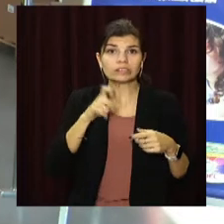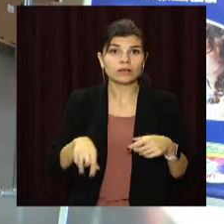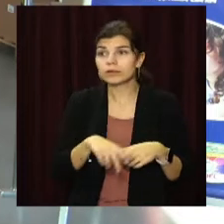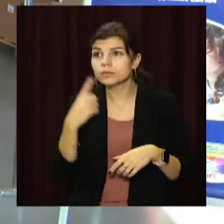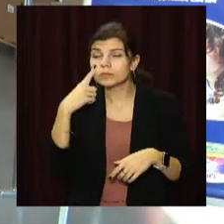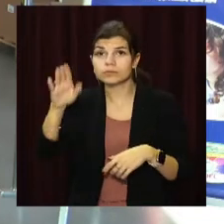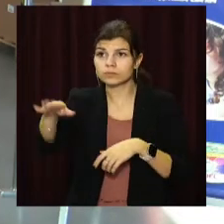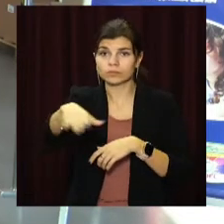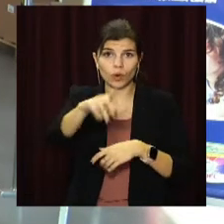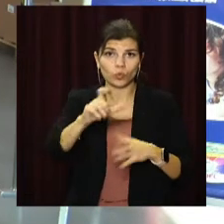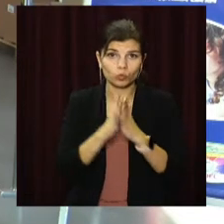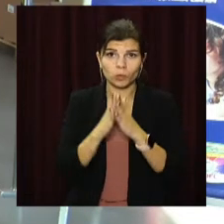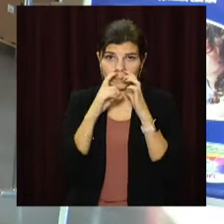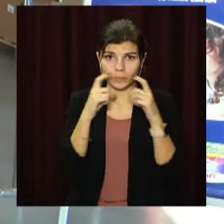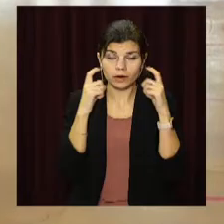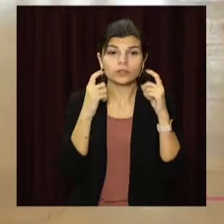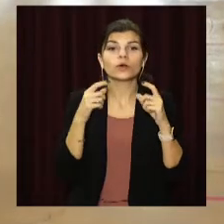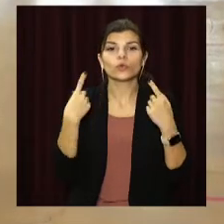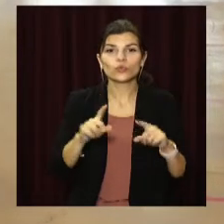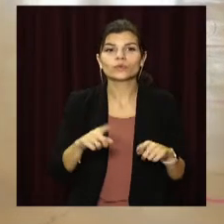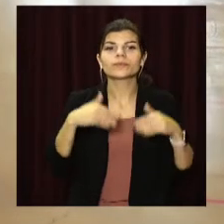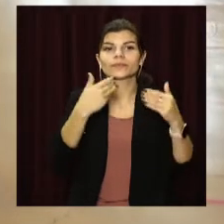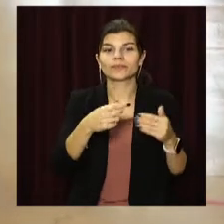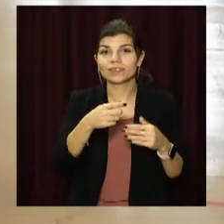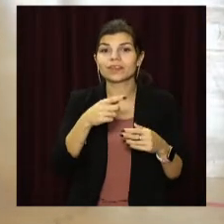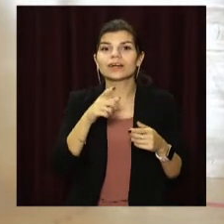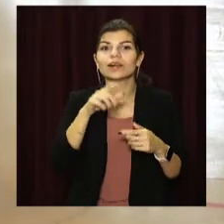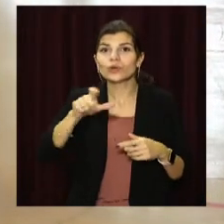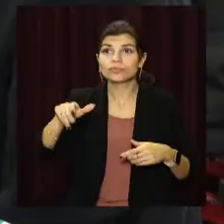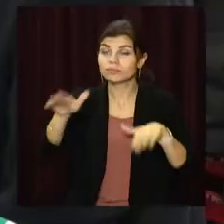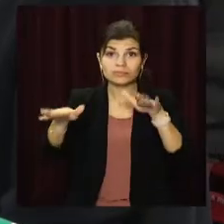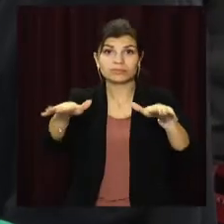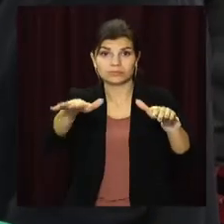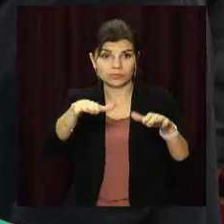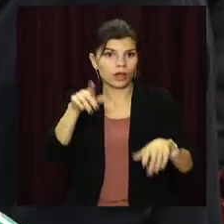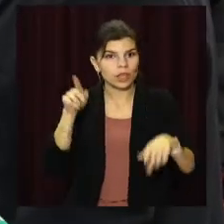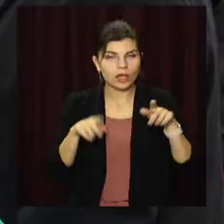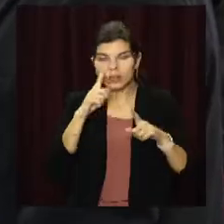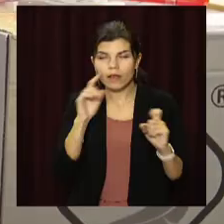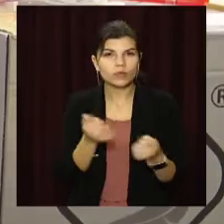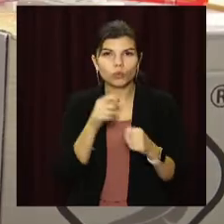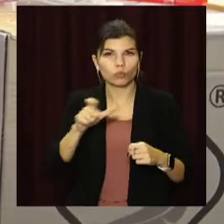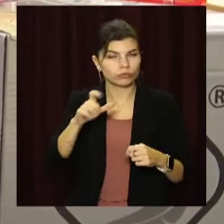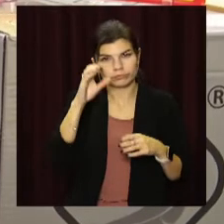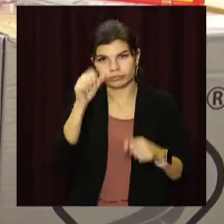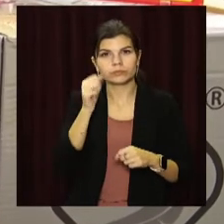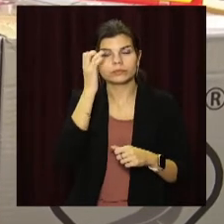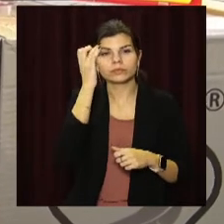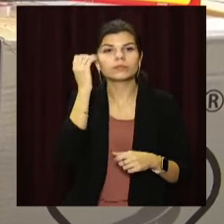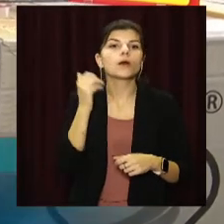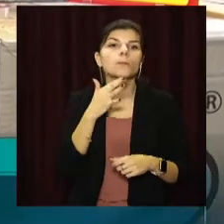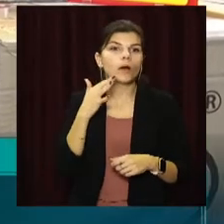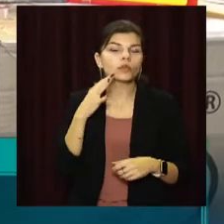Слова колеги підтверджує представник іншого гіпермаркету. Достукатись до свідомості покупців інколи неможливо. багато різних